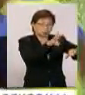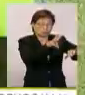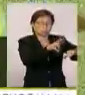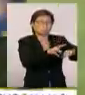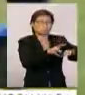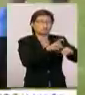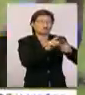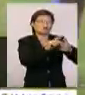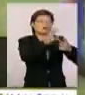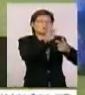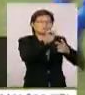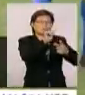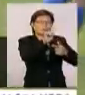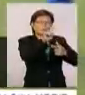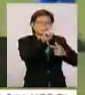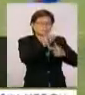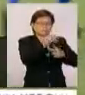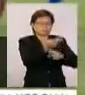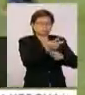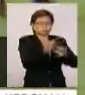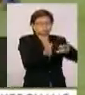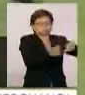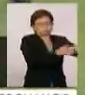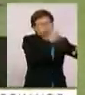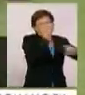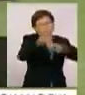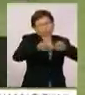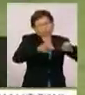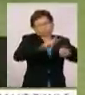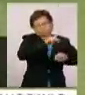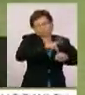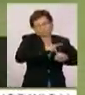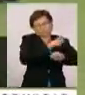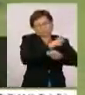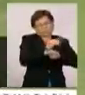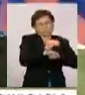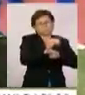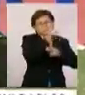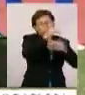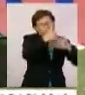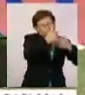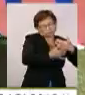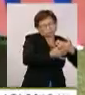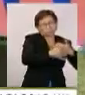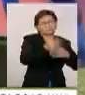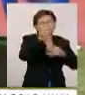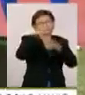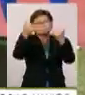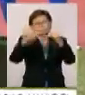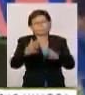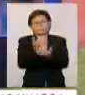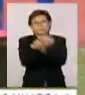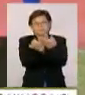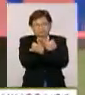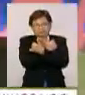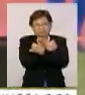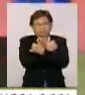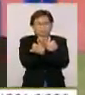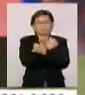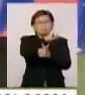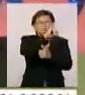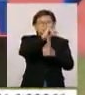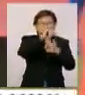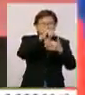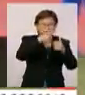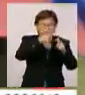lutut dan Fazli Mazlan JDT2 kerana urusan peribadi. Sementara itu, tiga lagi pemain penjaga gol, Haziq Nazli JDT,